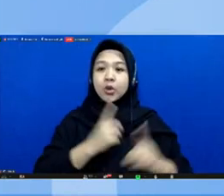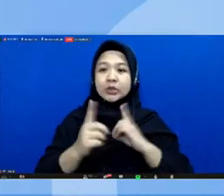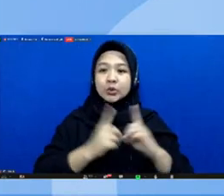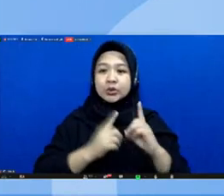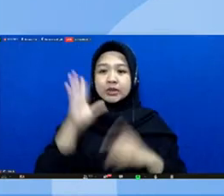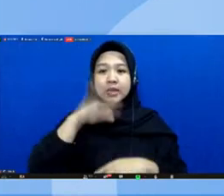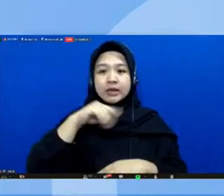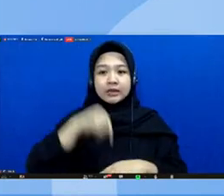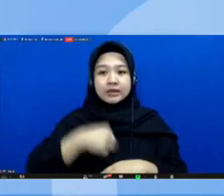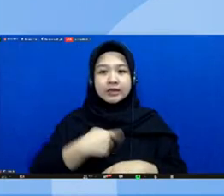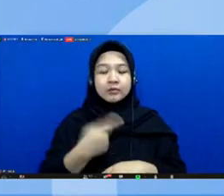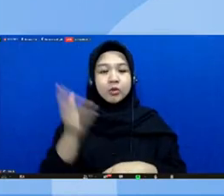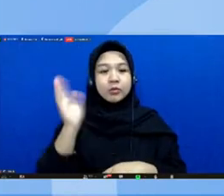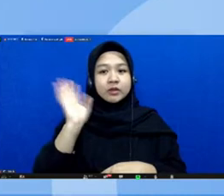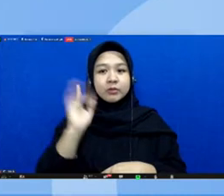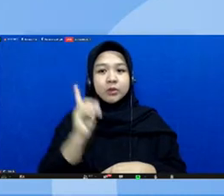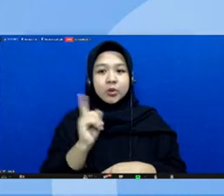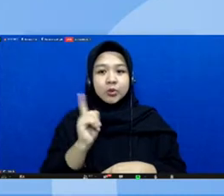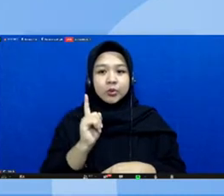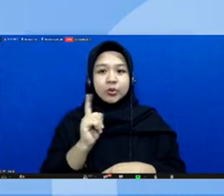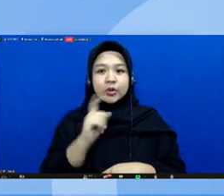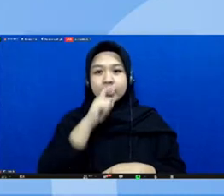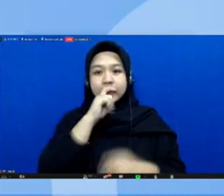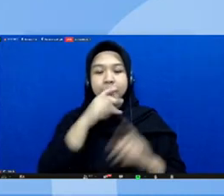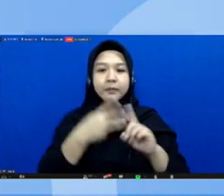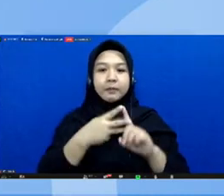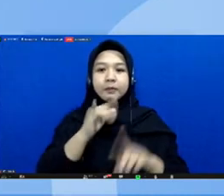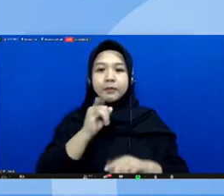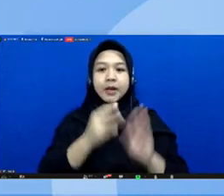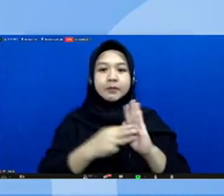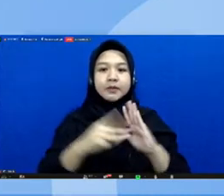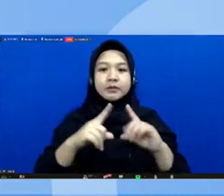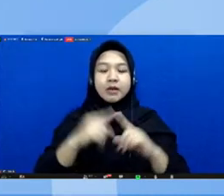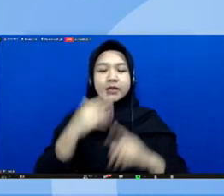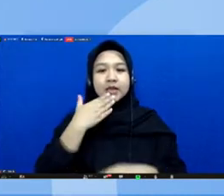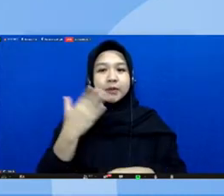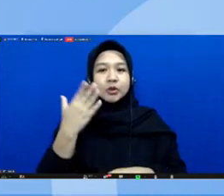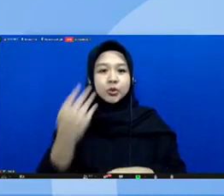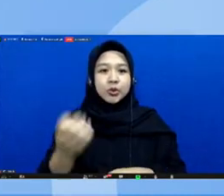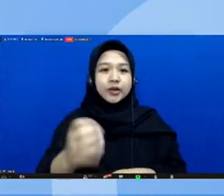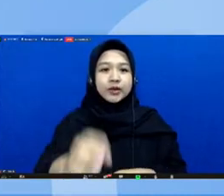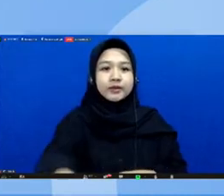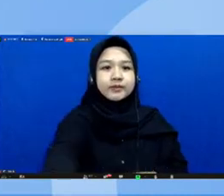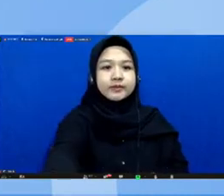terlebih dahulu, ada Pak Bima Arya, selamat sore. Selamat sore.